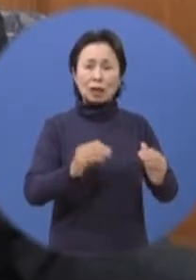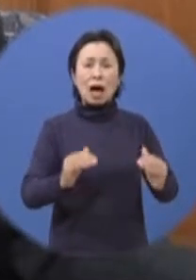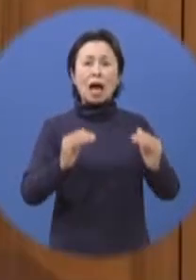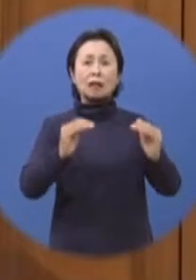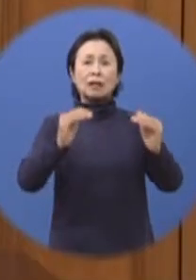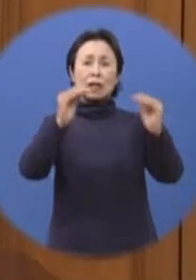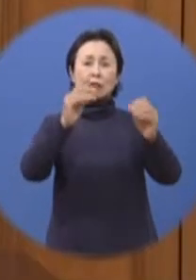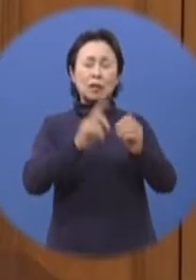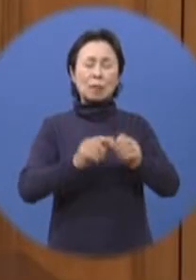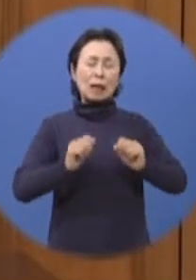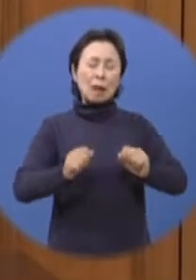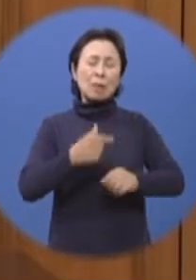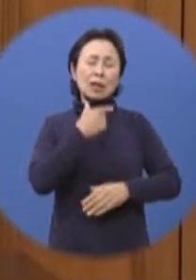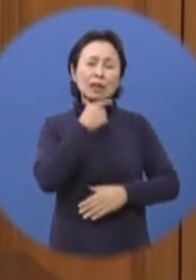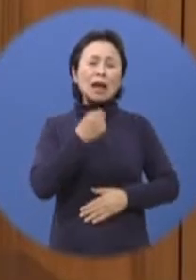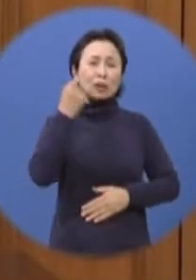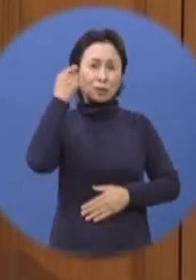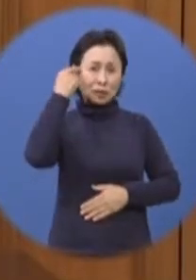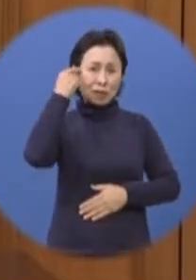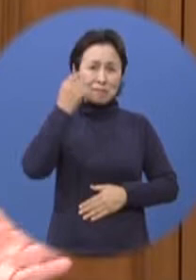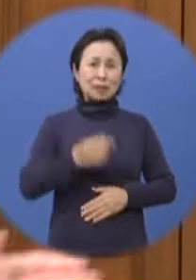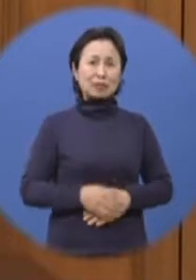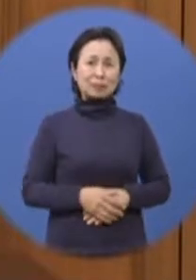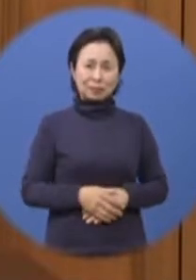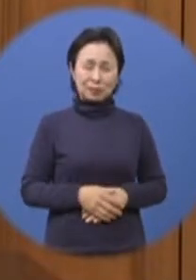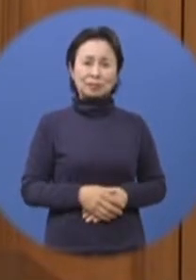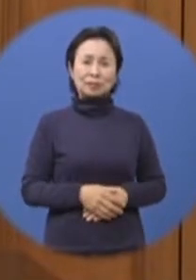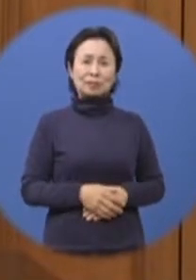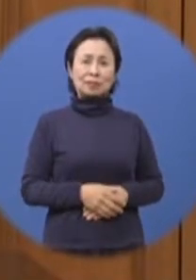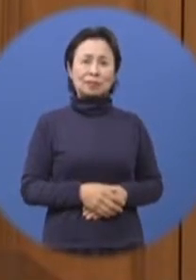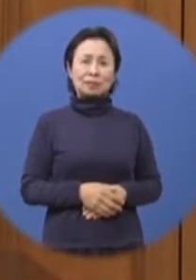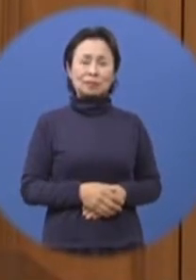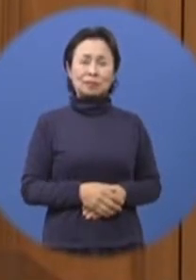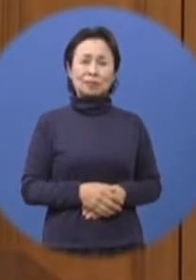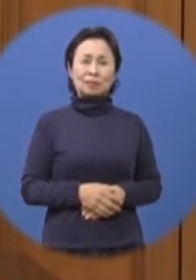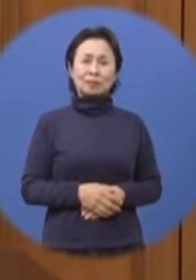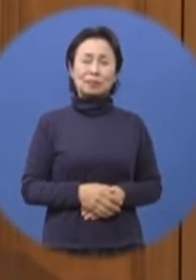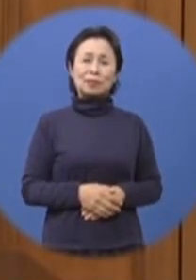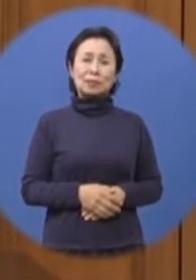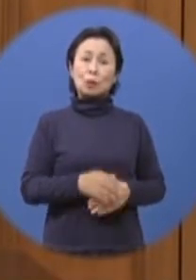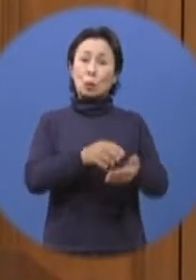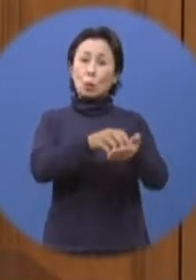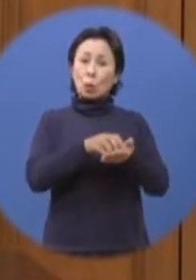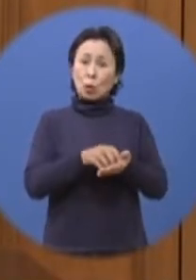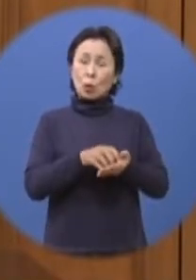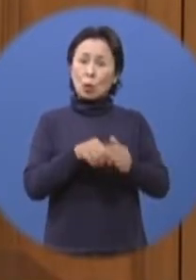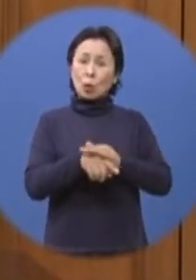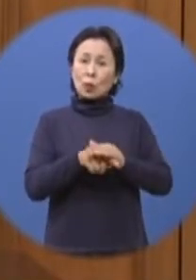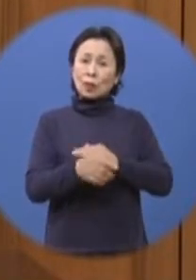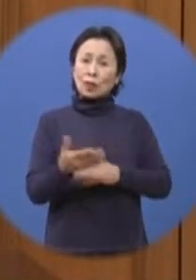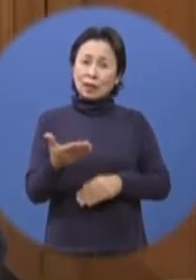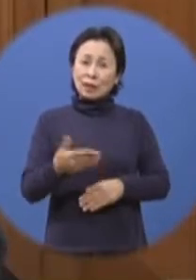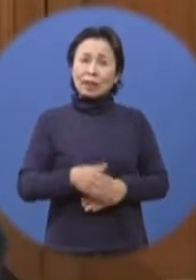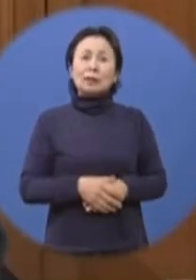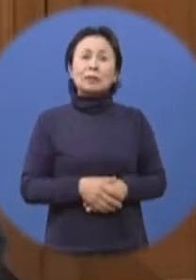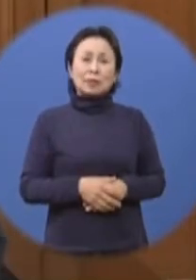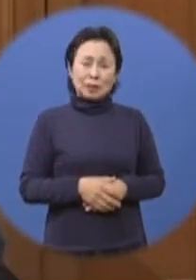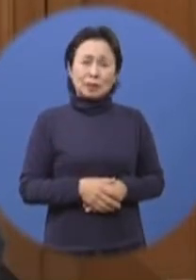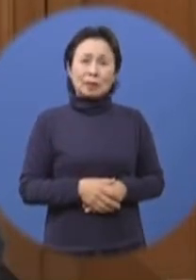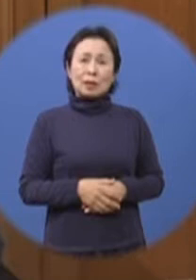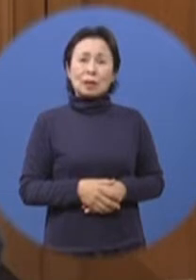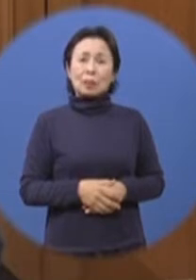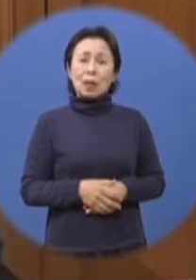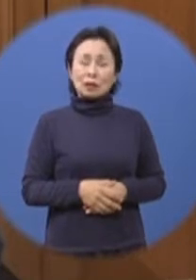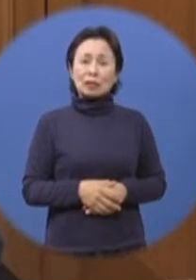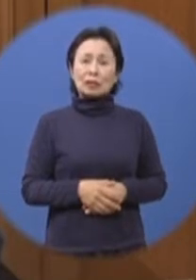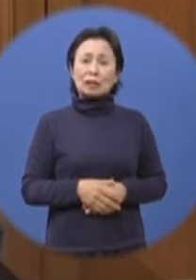はい陸にブランプリティな知事どういったところが石田いる資産のところが評価等を番でしょ卵が